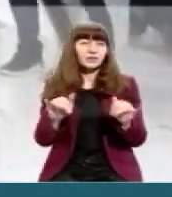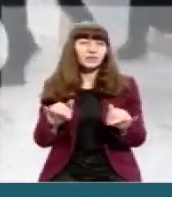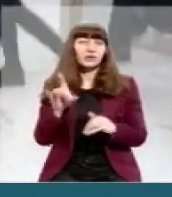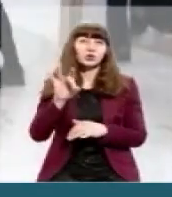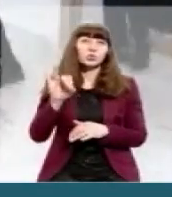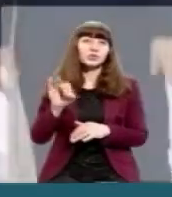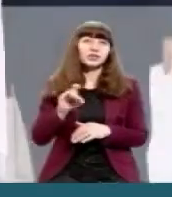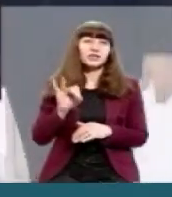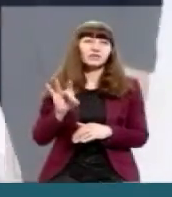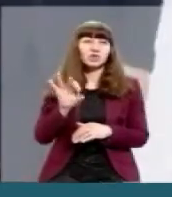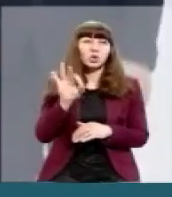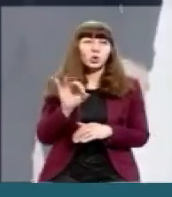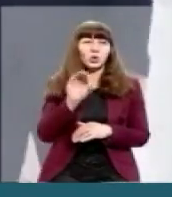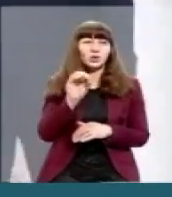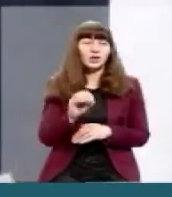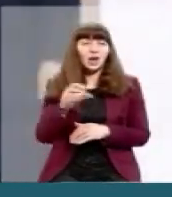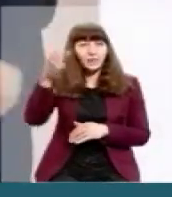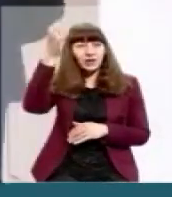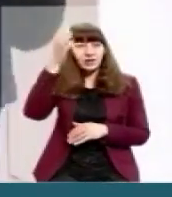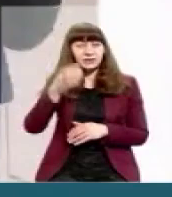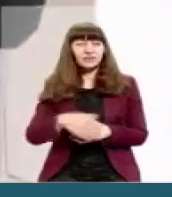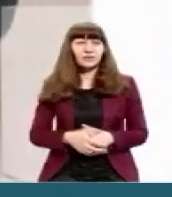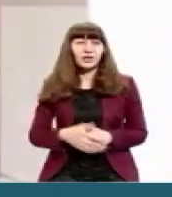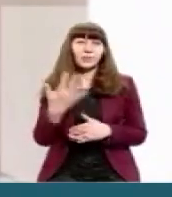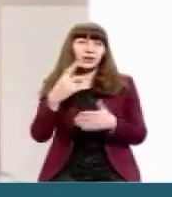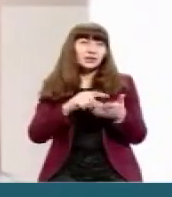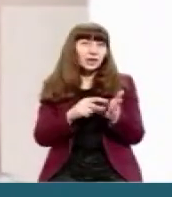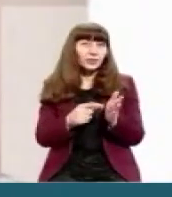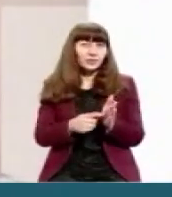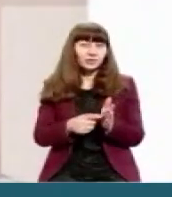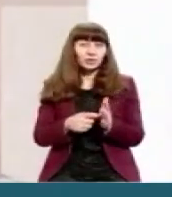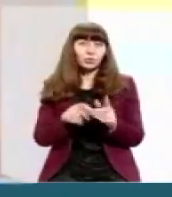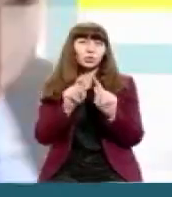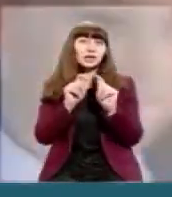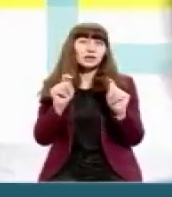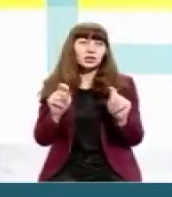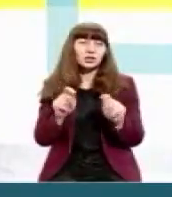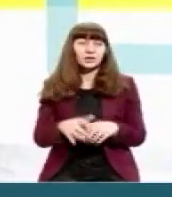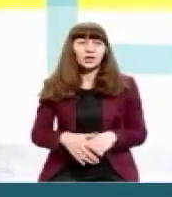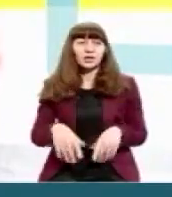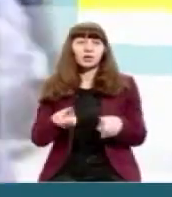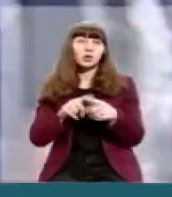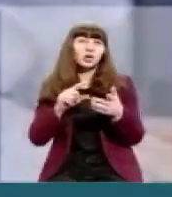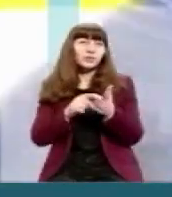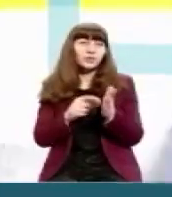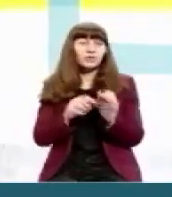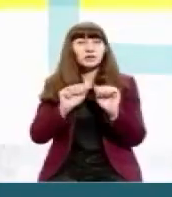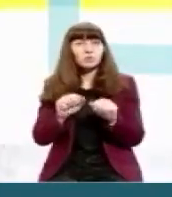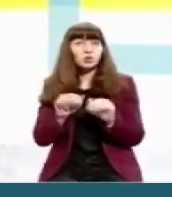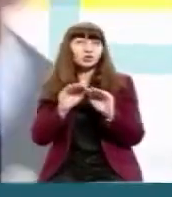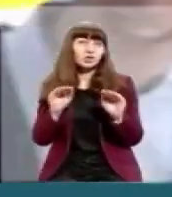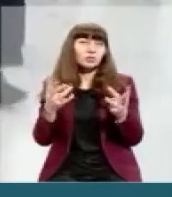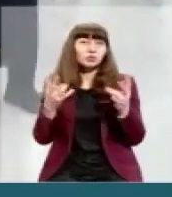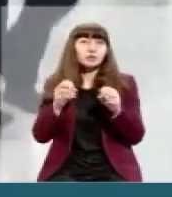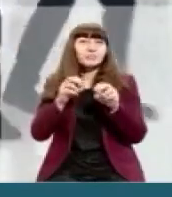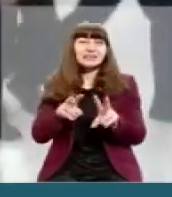инклюзивного образования. В школах региона в этом году откроют 5 кабинетов поддержки инклюзии. Такие классы дают возможность детям с ограниченными